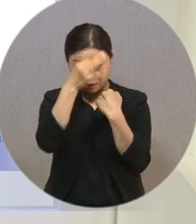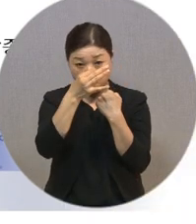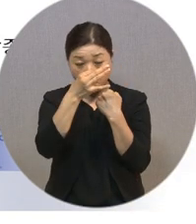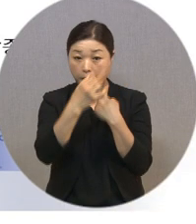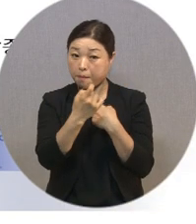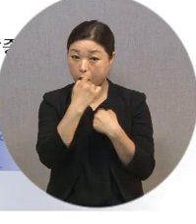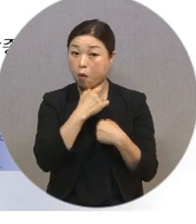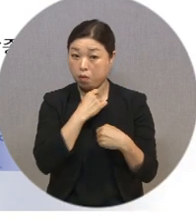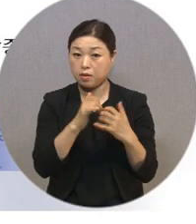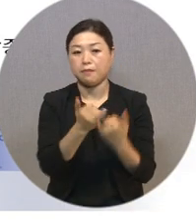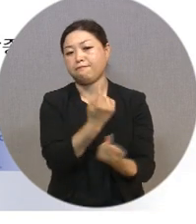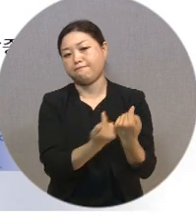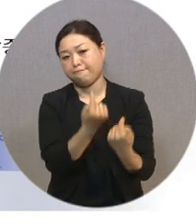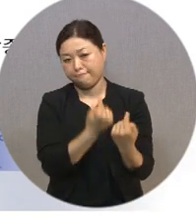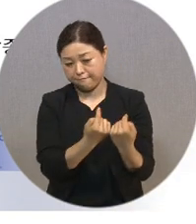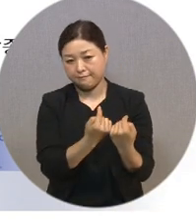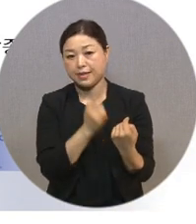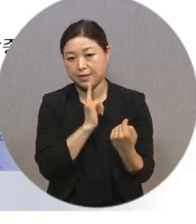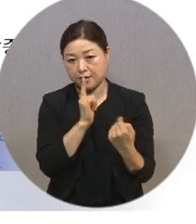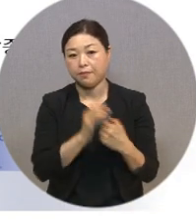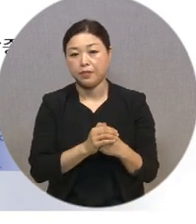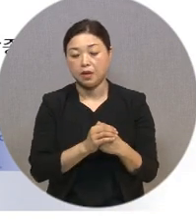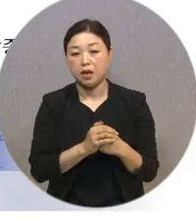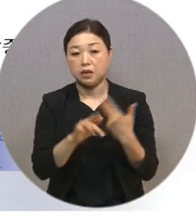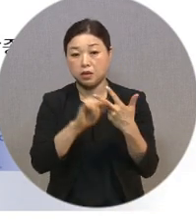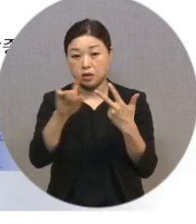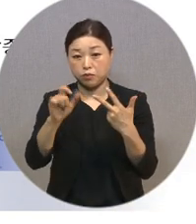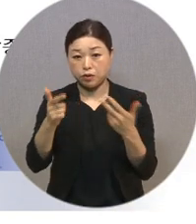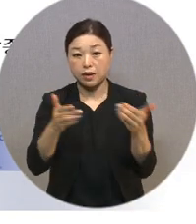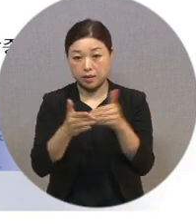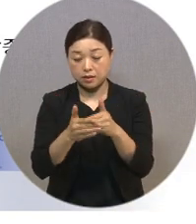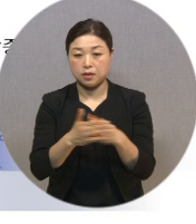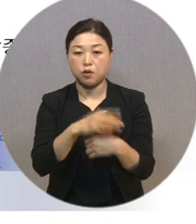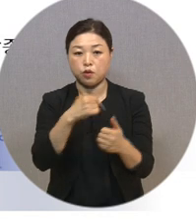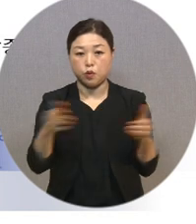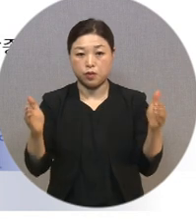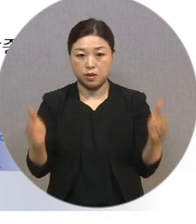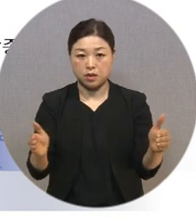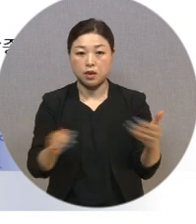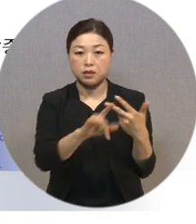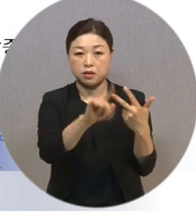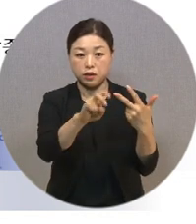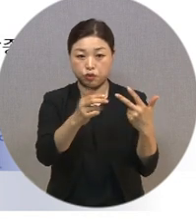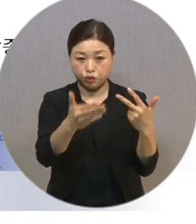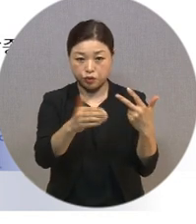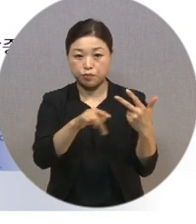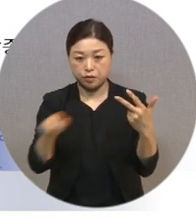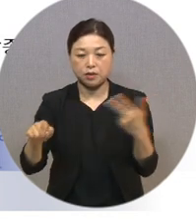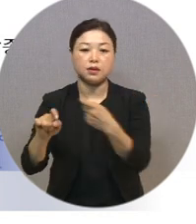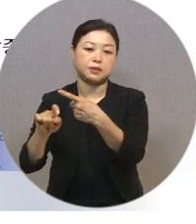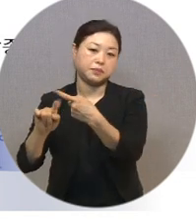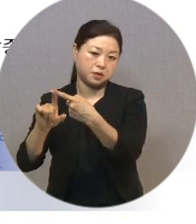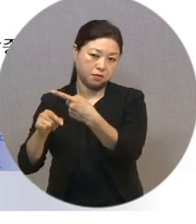모집합니다 교육 신청은 오는 7월 26일까지며 교육 기간은 7월 29일부터